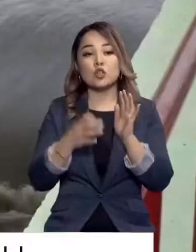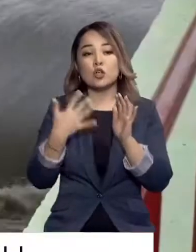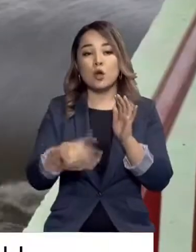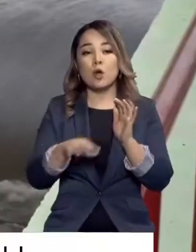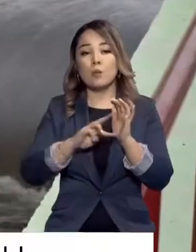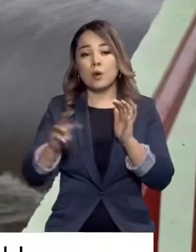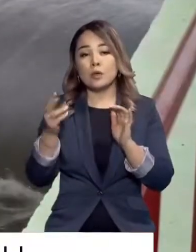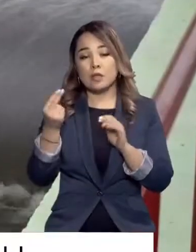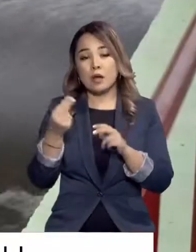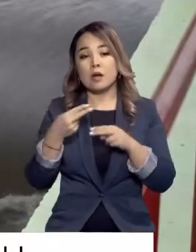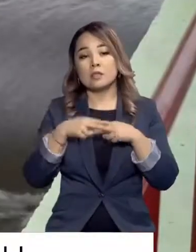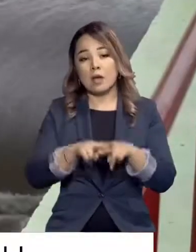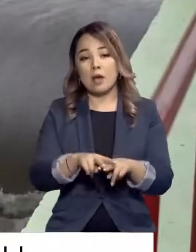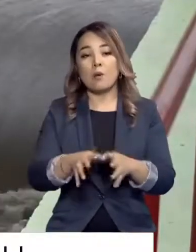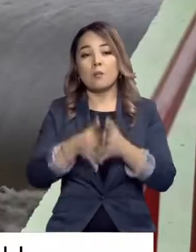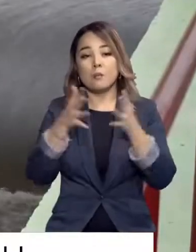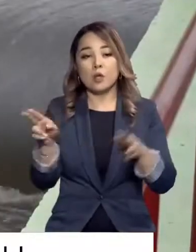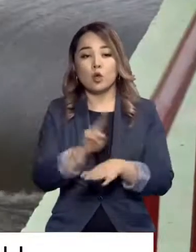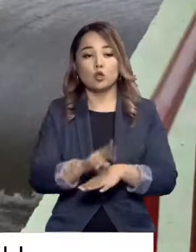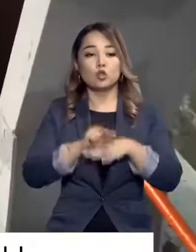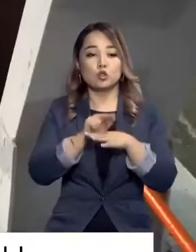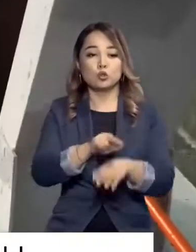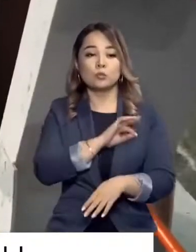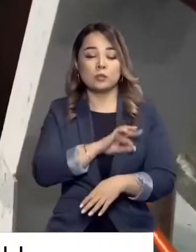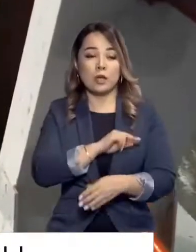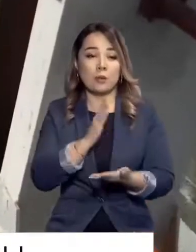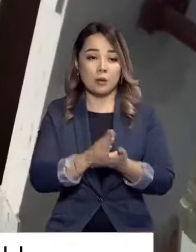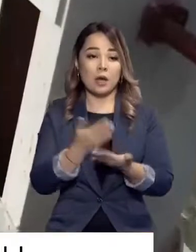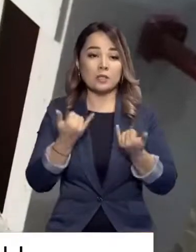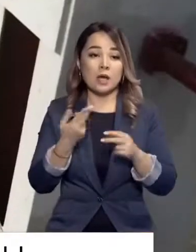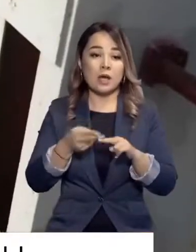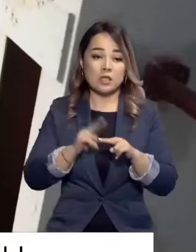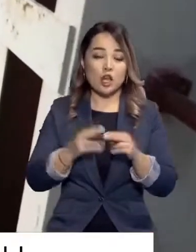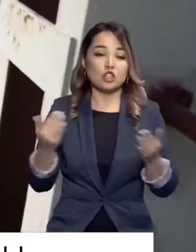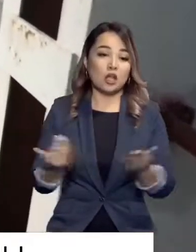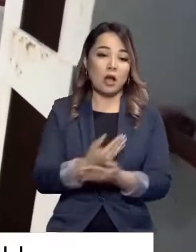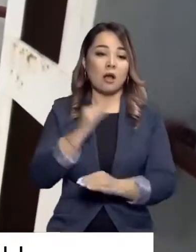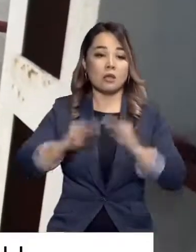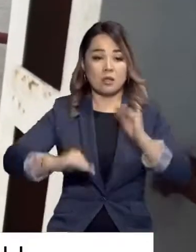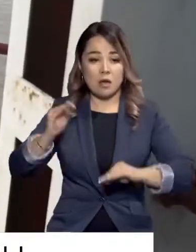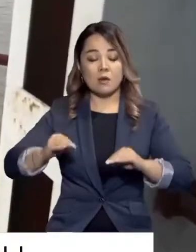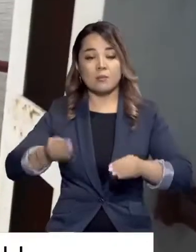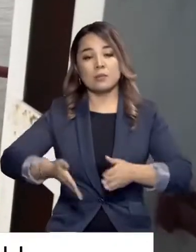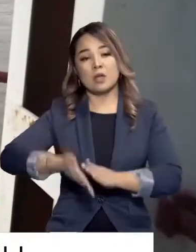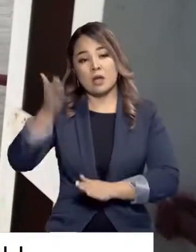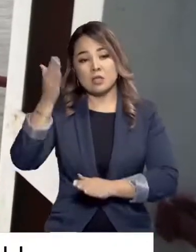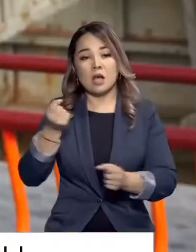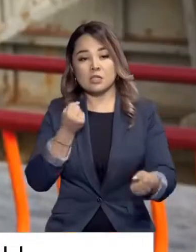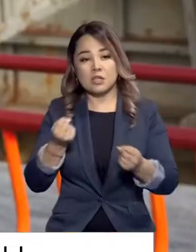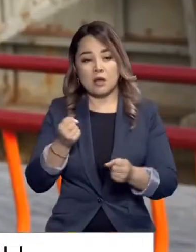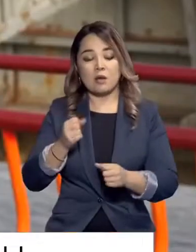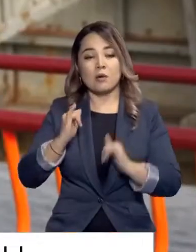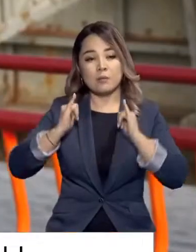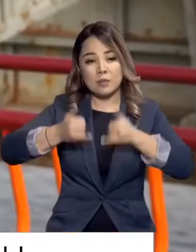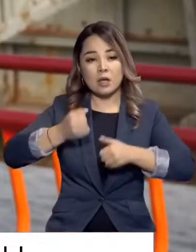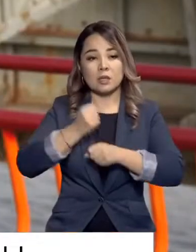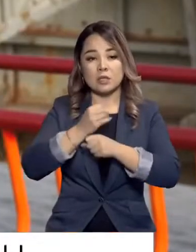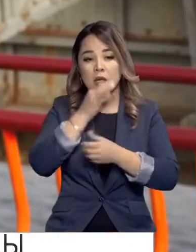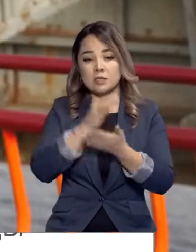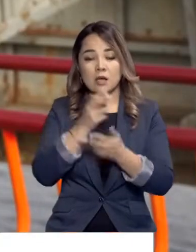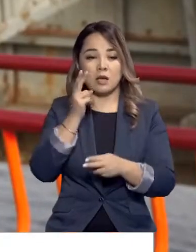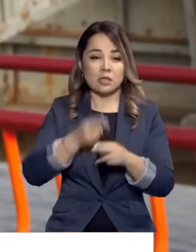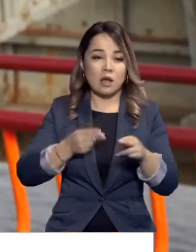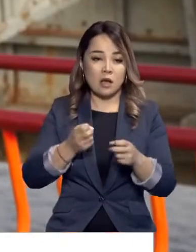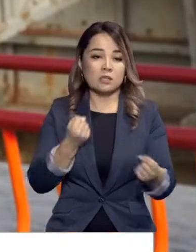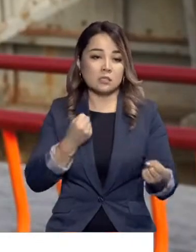теңге қаржы қаралып, ауқымды жұмыс атқарылды. Төменгі бетон жабындылар жаңартылып, іргесі нығайтылды. Бірінші